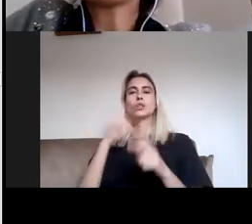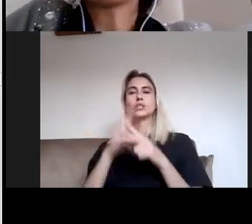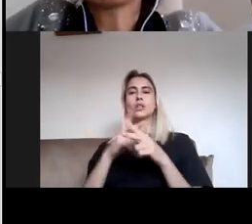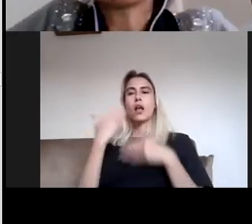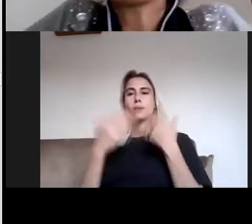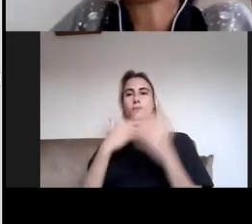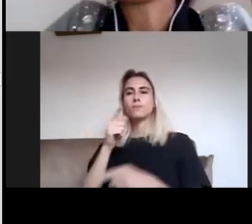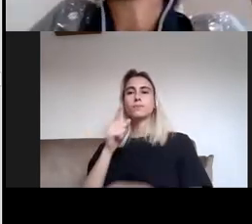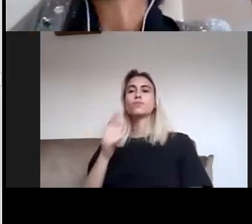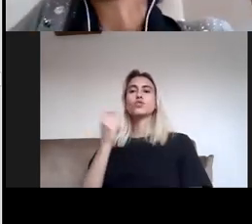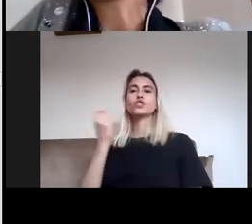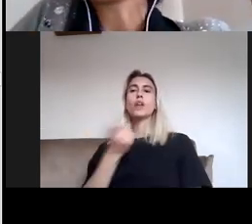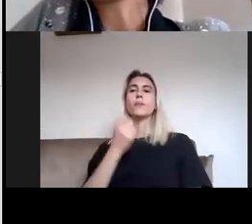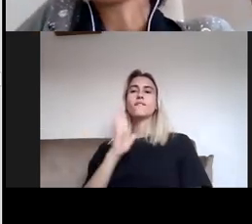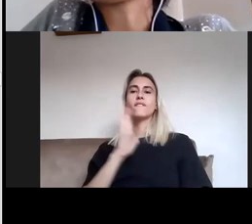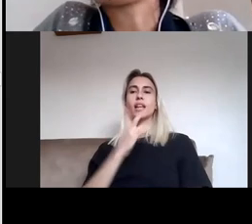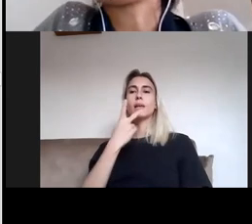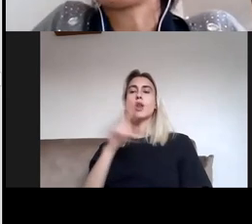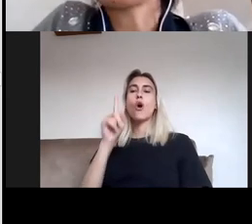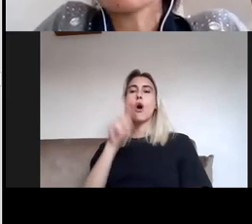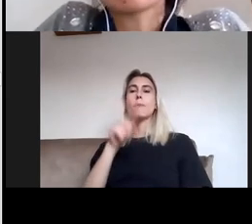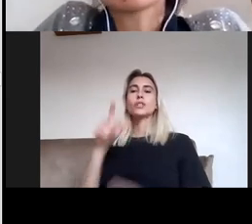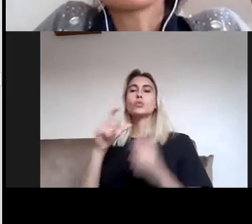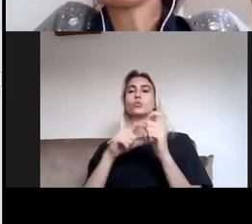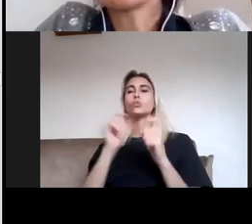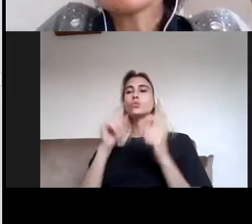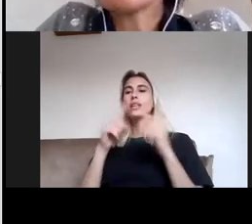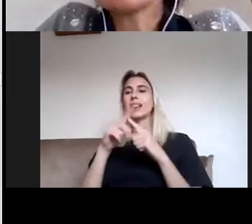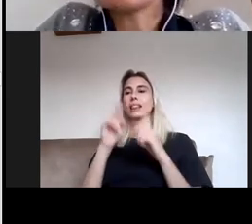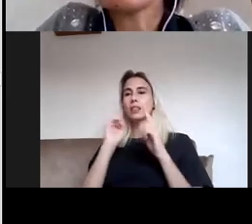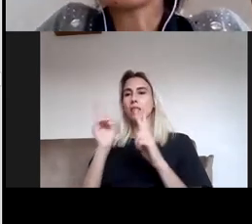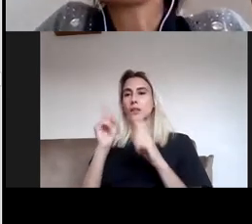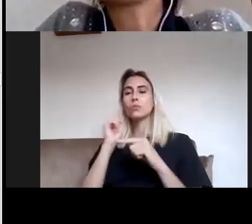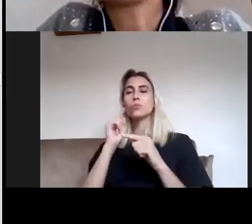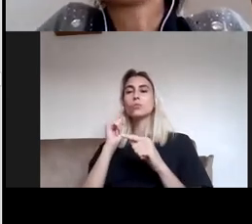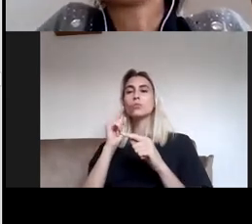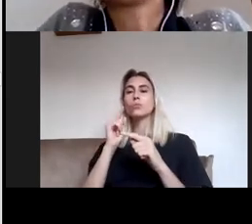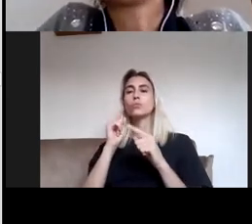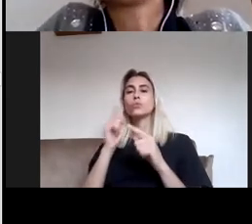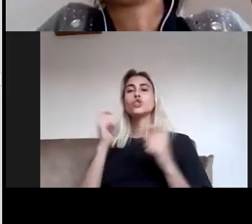bir çalışma var 2011 yılında TÜİK tarafından. Aslında bu çalışmaların çok daha